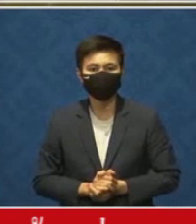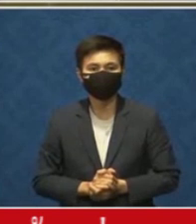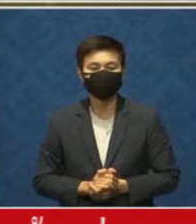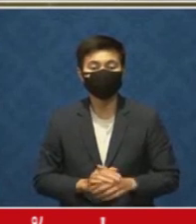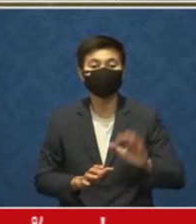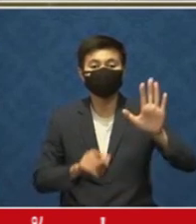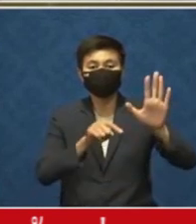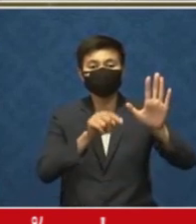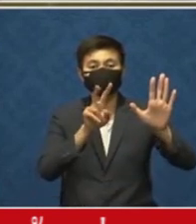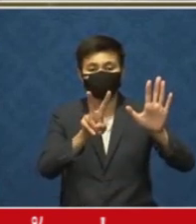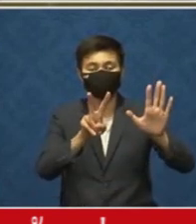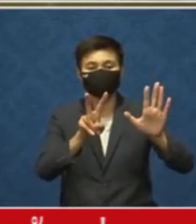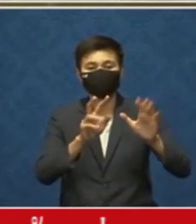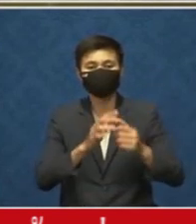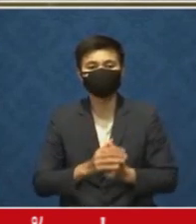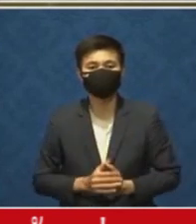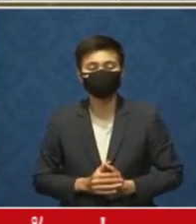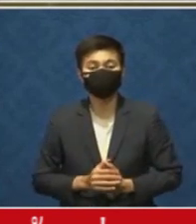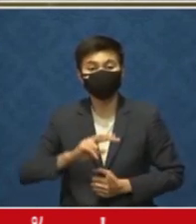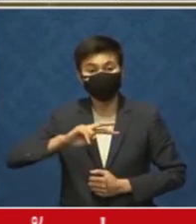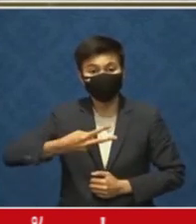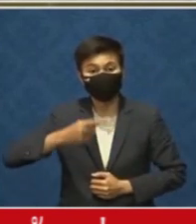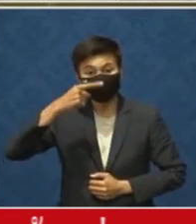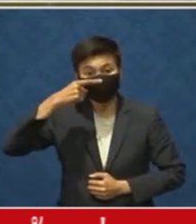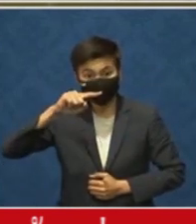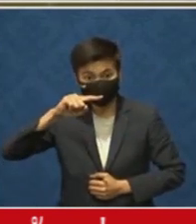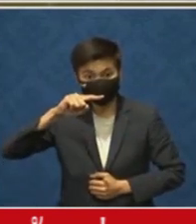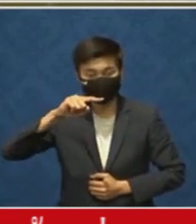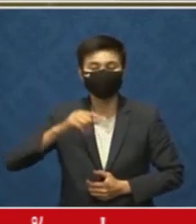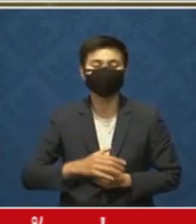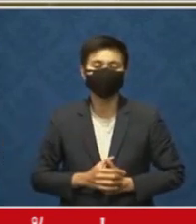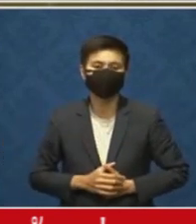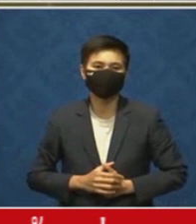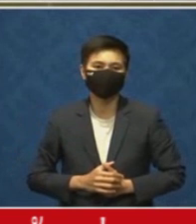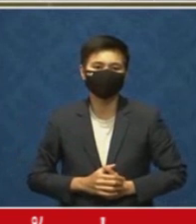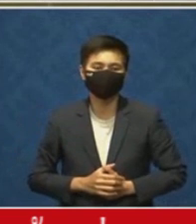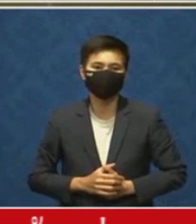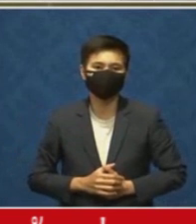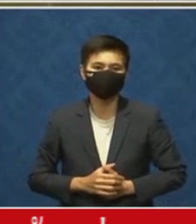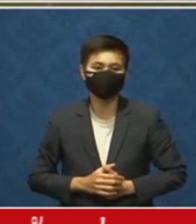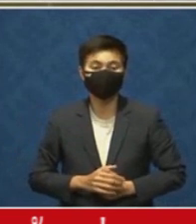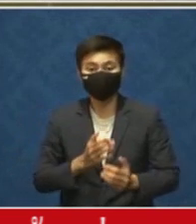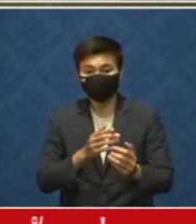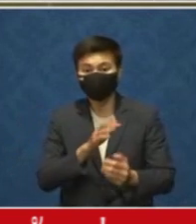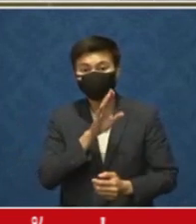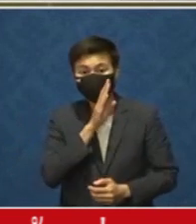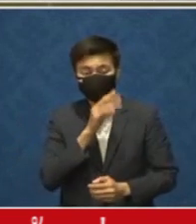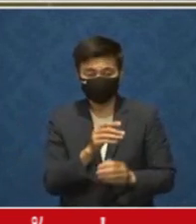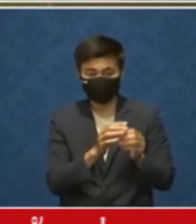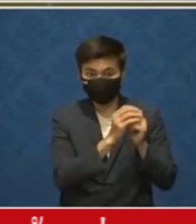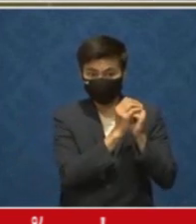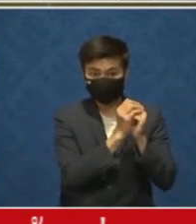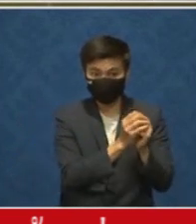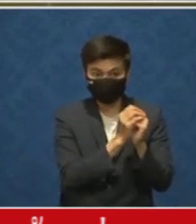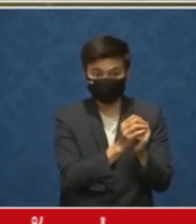ข้อ 5.2 นี่ครับท่านประธานครับถ้าแปลเป็นไทยนะครับก็บอกว่าถ้าฝ่ายจีนเนี่ย